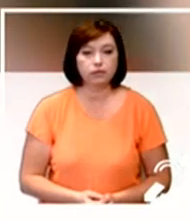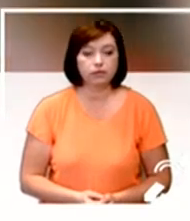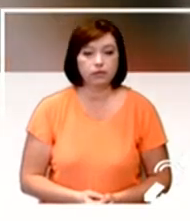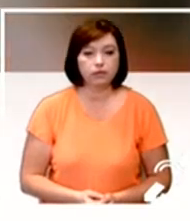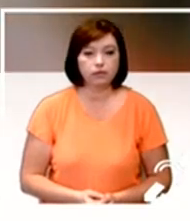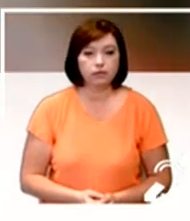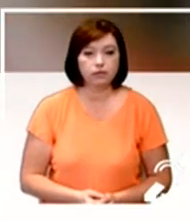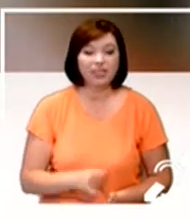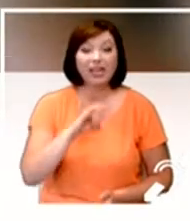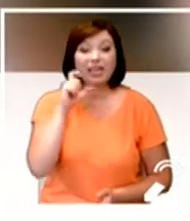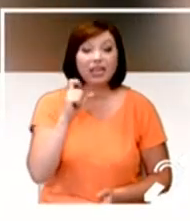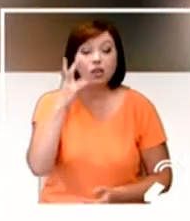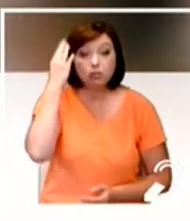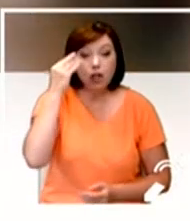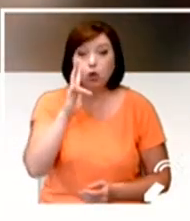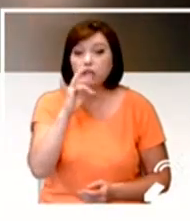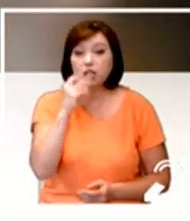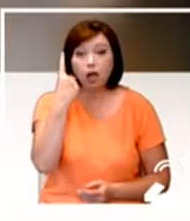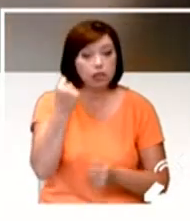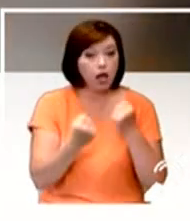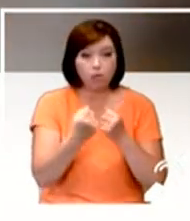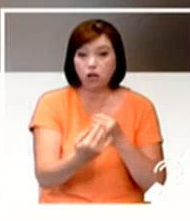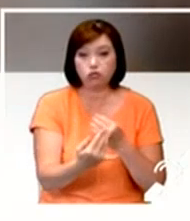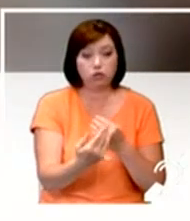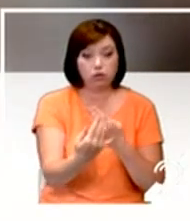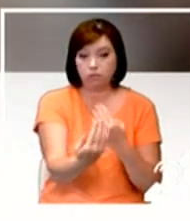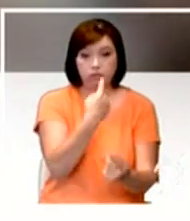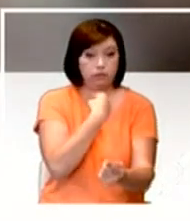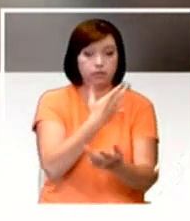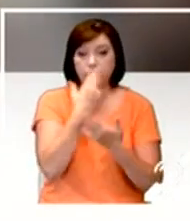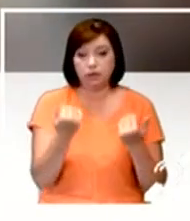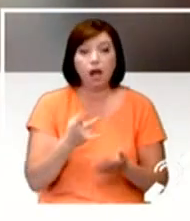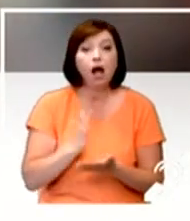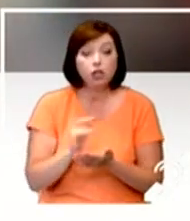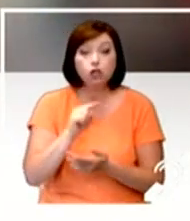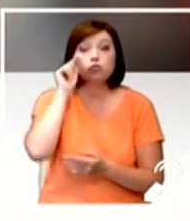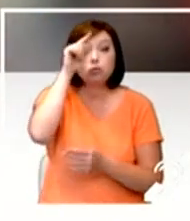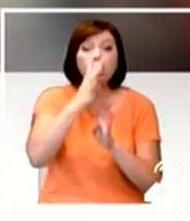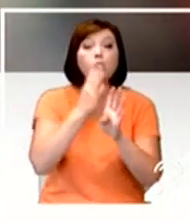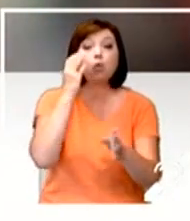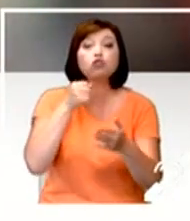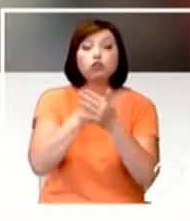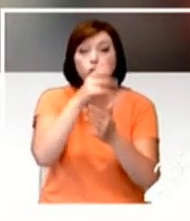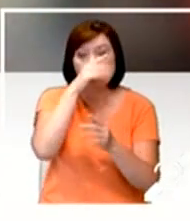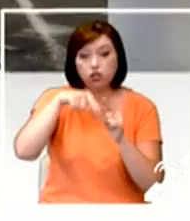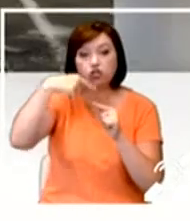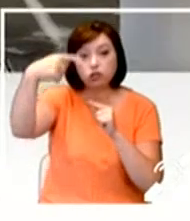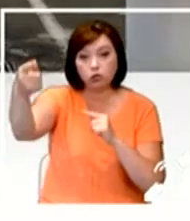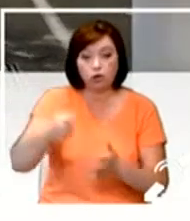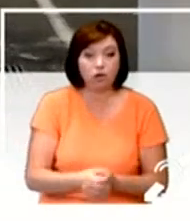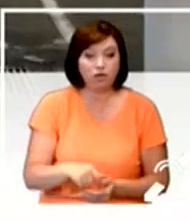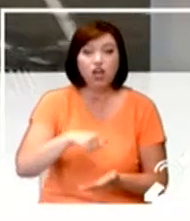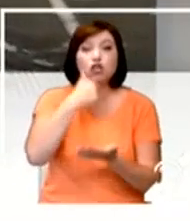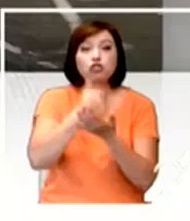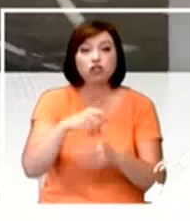Spre Moldova nu vine niciun automobil. Asta înseamnă că acolo rândul cred că e până la Chișinău deja.